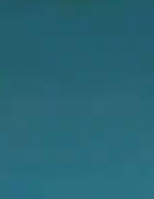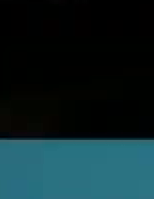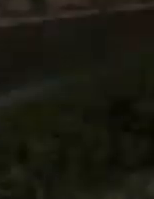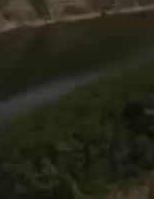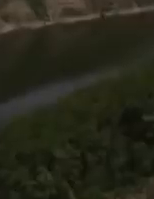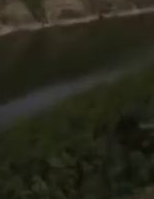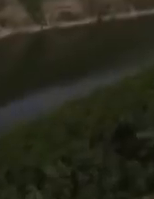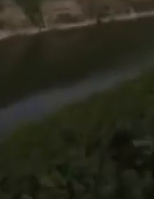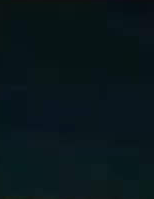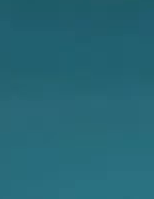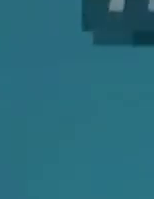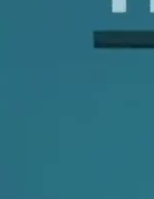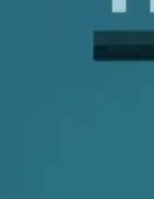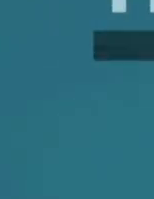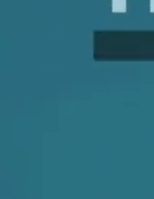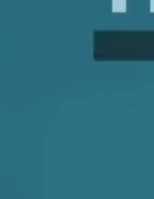Музика